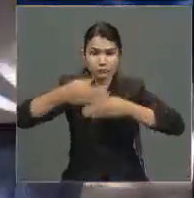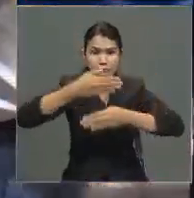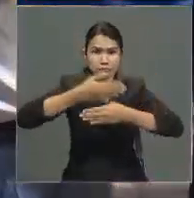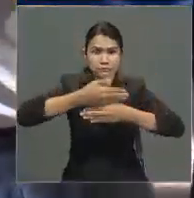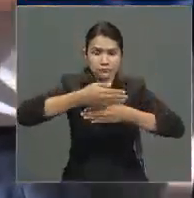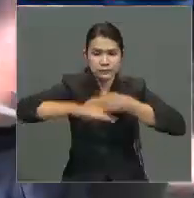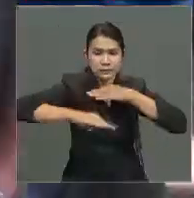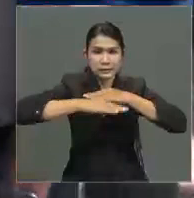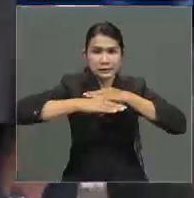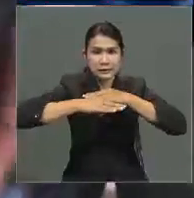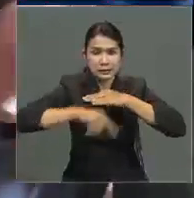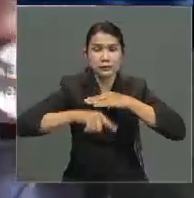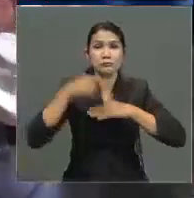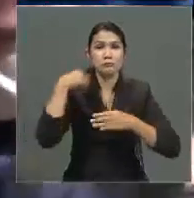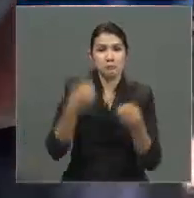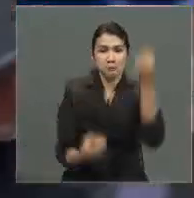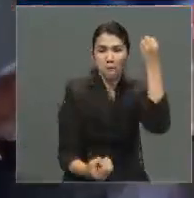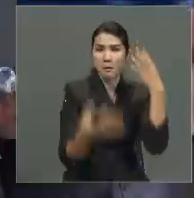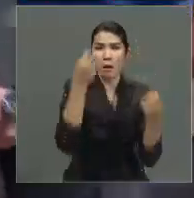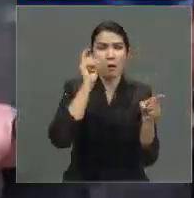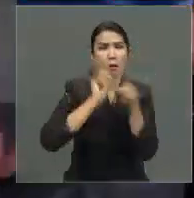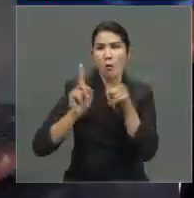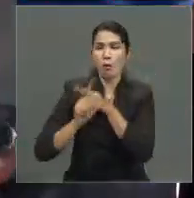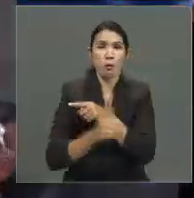บูรณ์ไปด้วยพันธุ์ไม้และสัตว์ป่านานาชนิดที่น่าสน